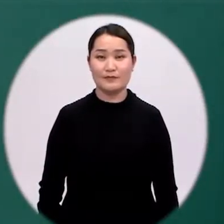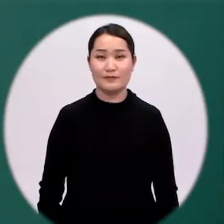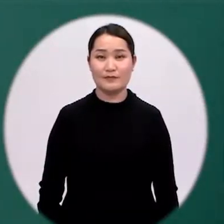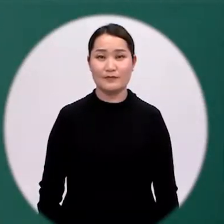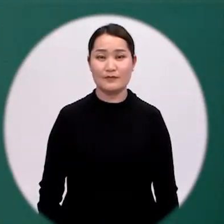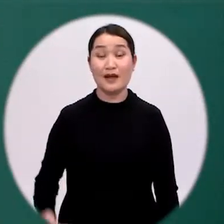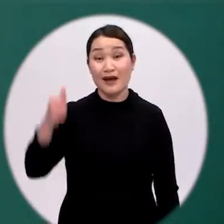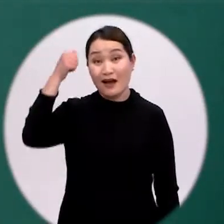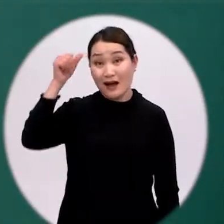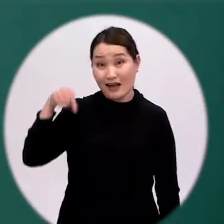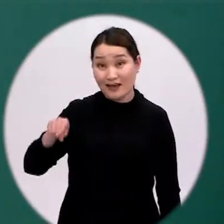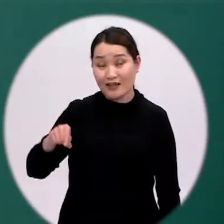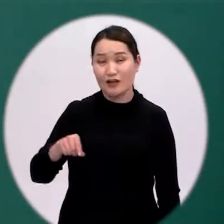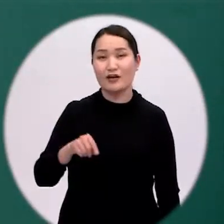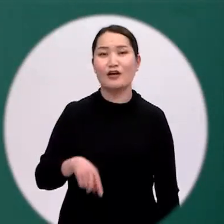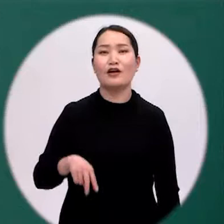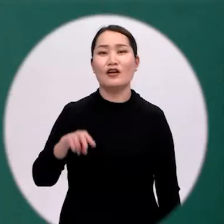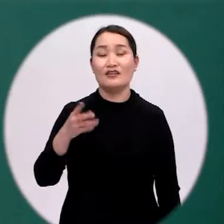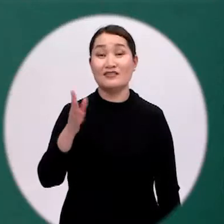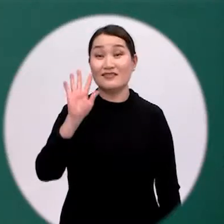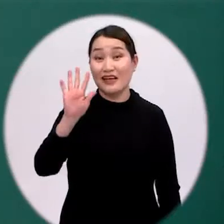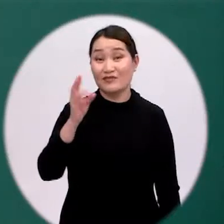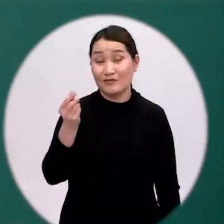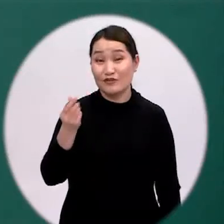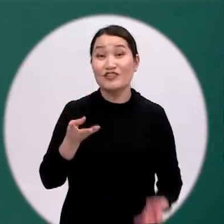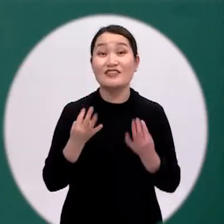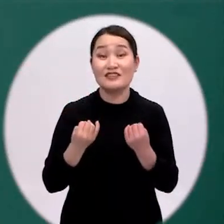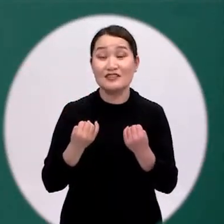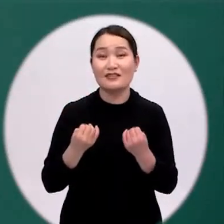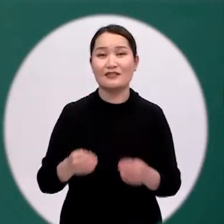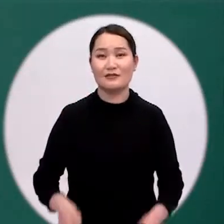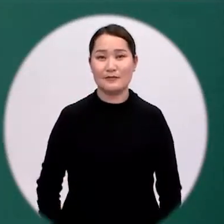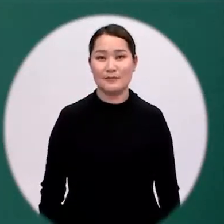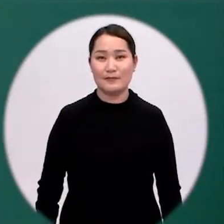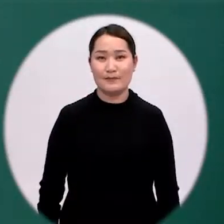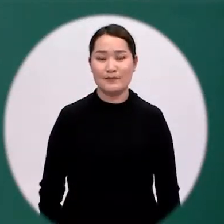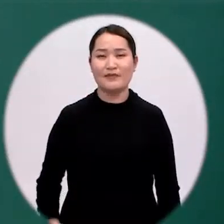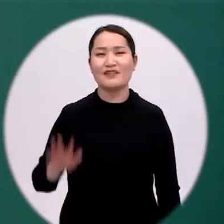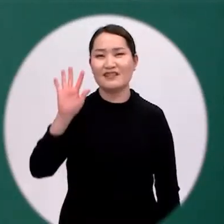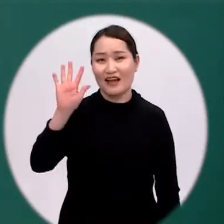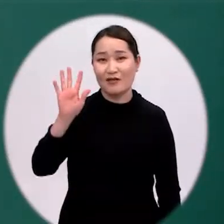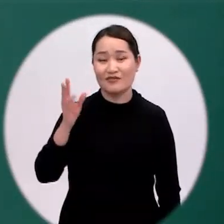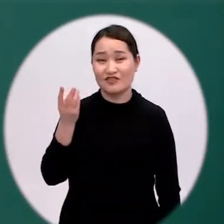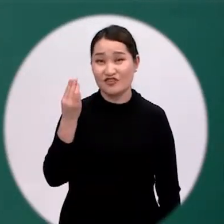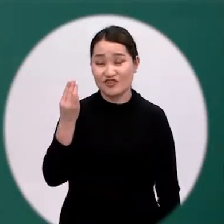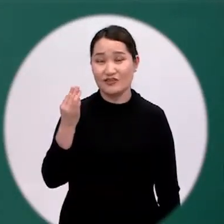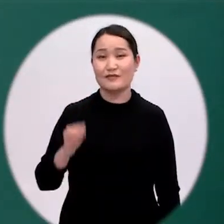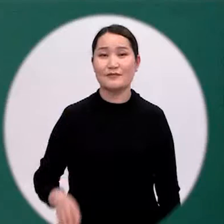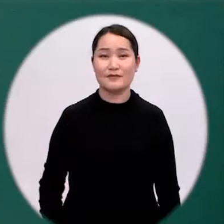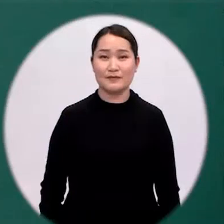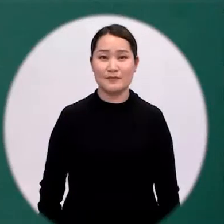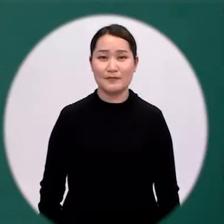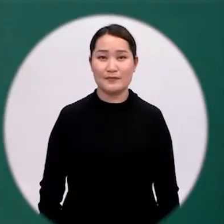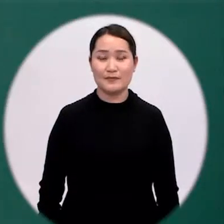Тийм ээ. Ахад тавтын дэвсгэрт хэдэн ширхэг байсан бэ хүүхдүүдээ? 5 ширхэг байсан байна. 5